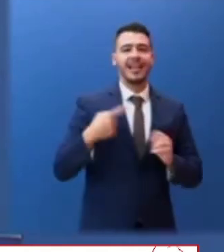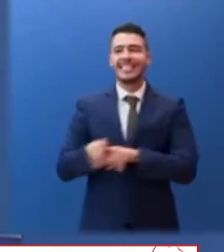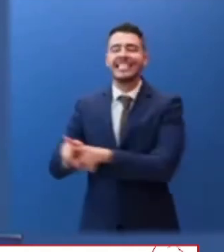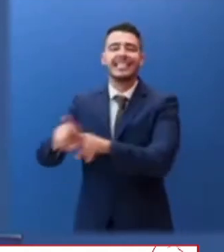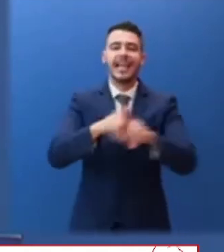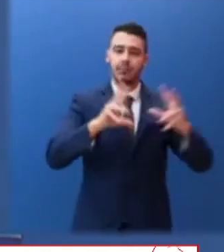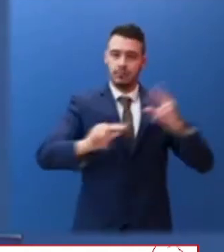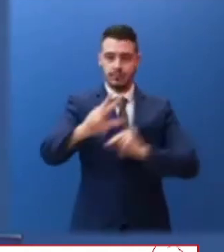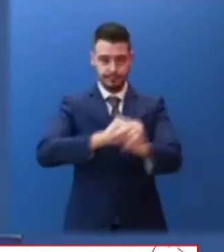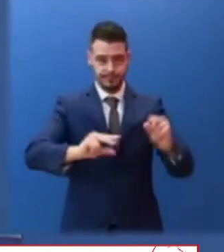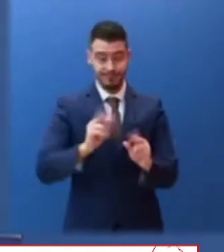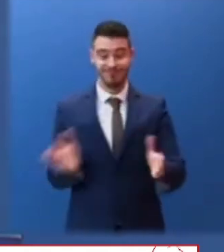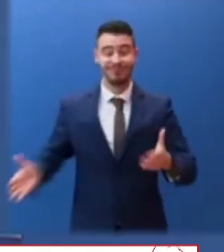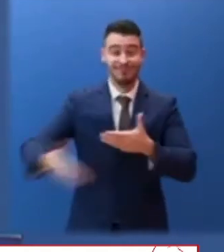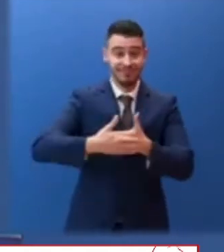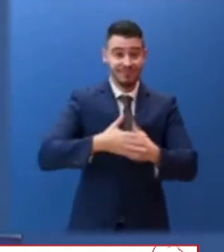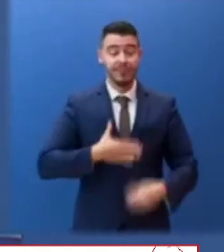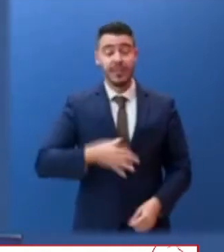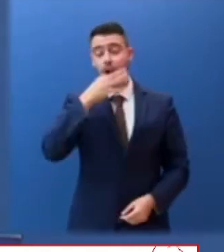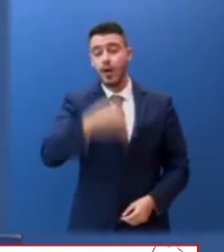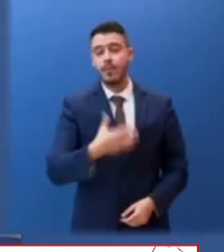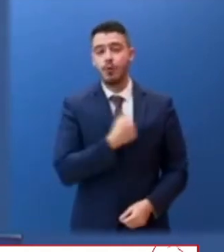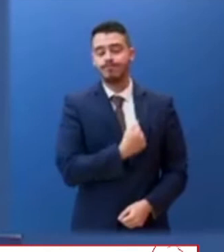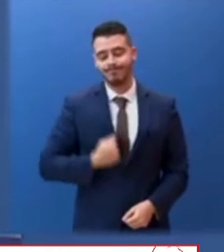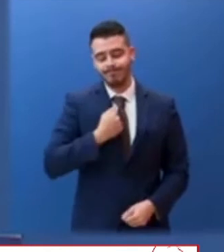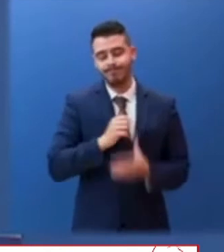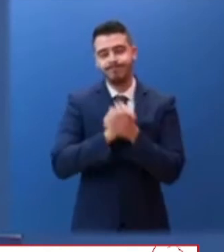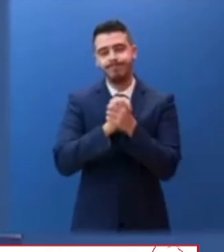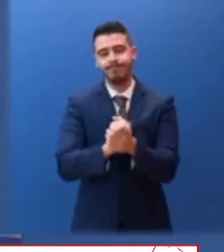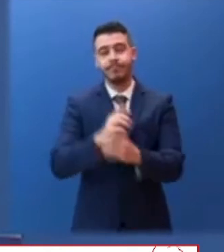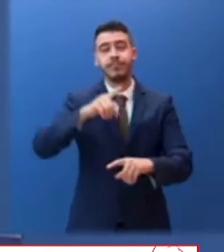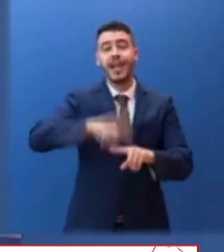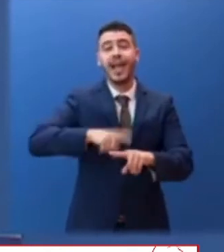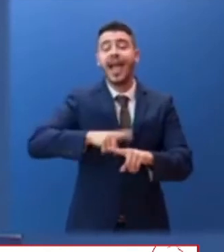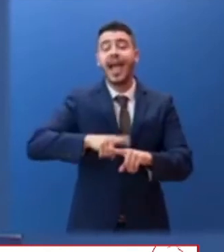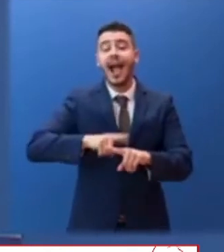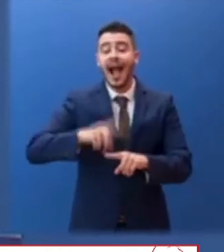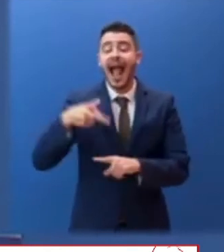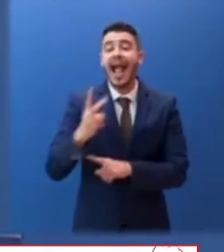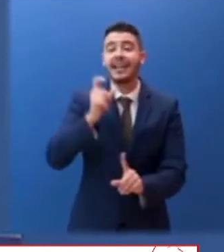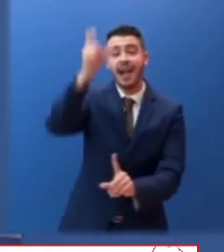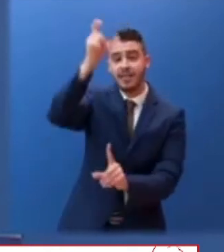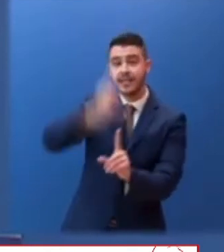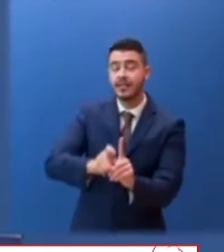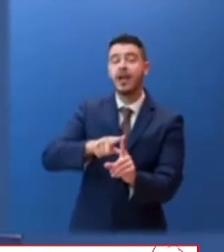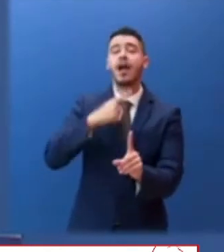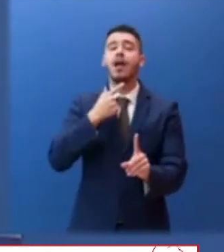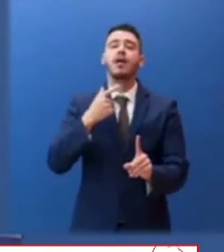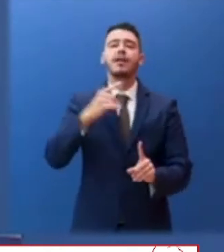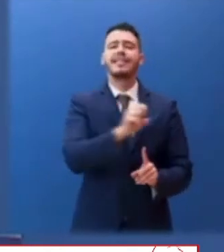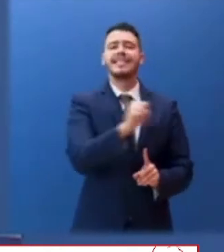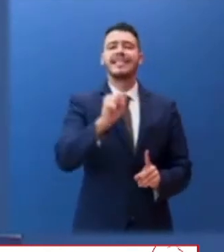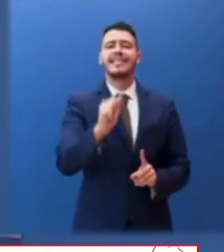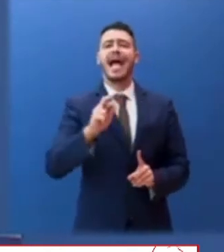Κλείνοντας, εκφράζω θερμά συλληπιτήρια στην οικογένεια και τους οικείους του ελληνικής καταγωγής χειρουσιαστή Πολ Σαρμπάνη, που έφυγε από τη